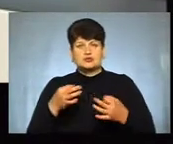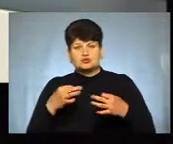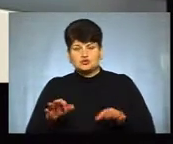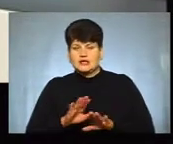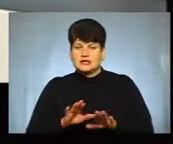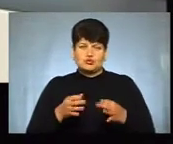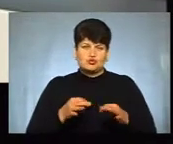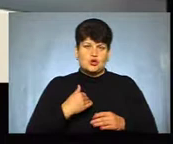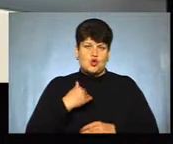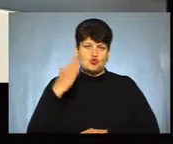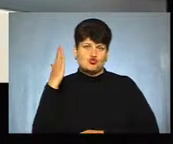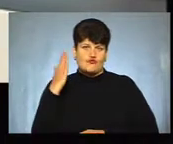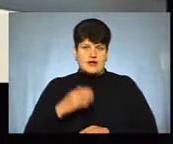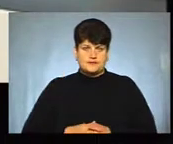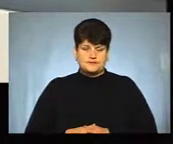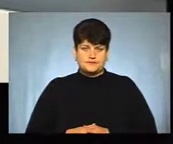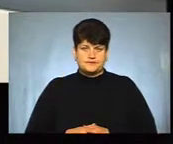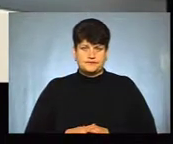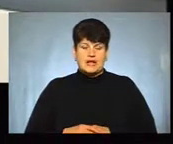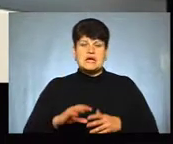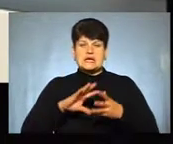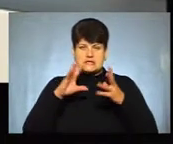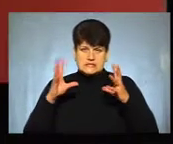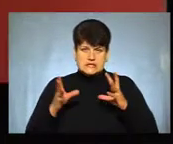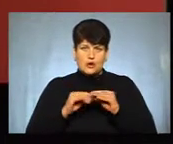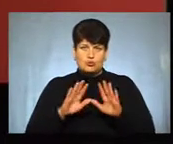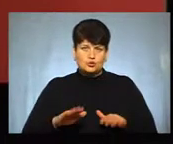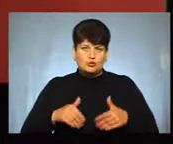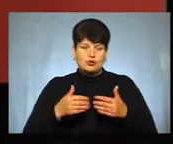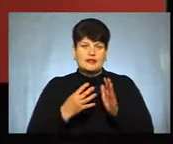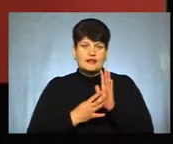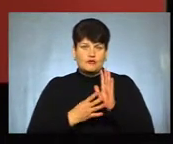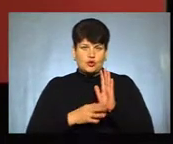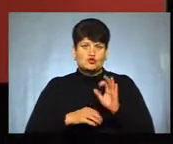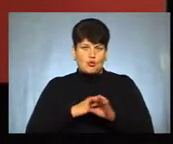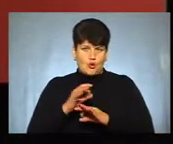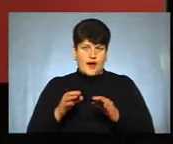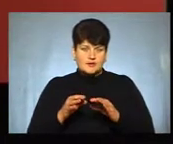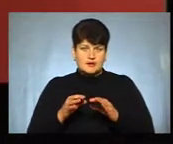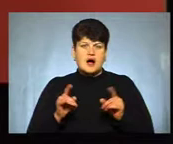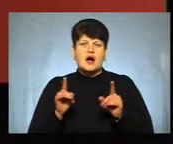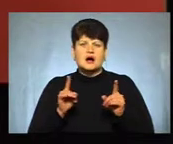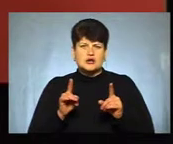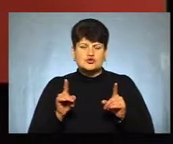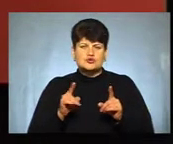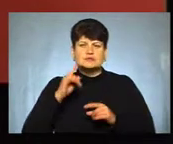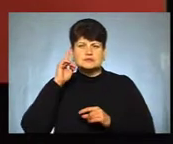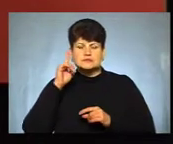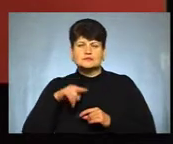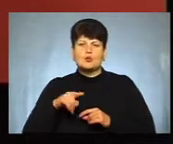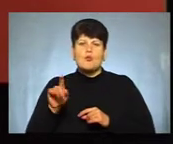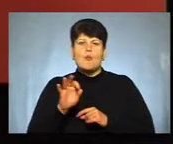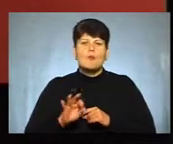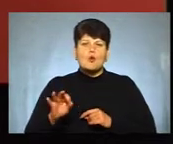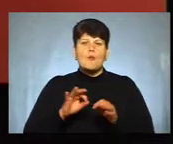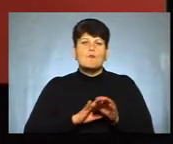до голосування. Отже, загалом було подано 90 проєктів. А що відомо загалом про